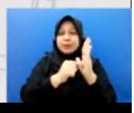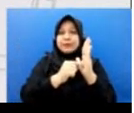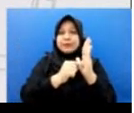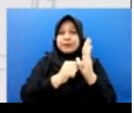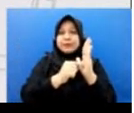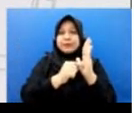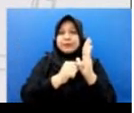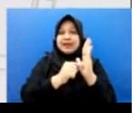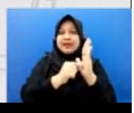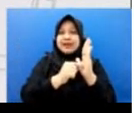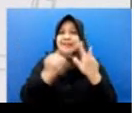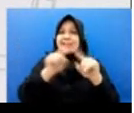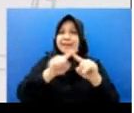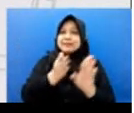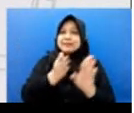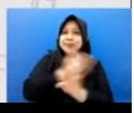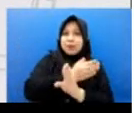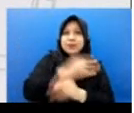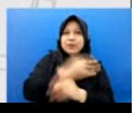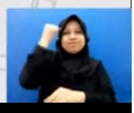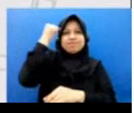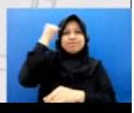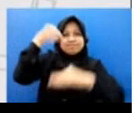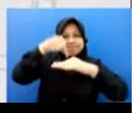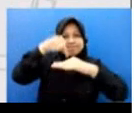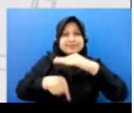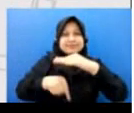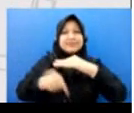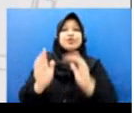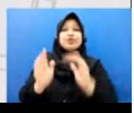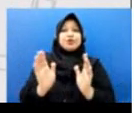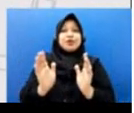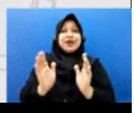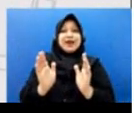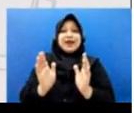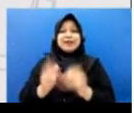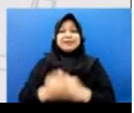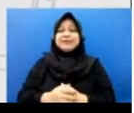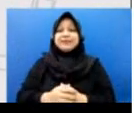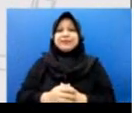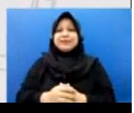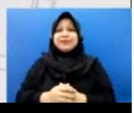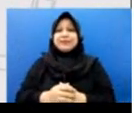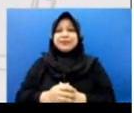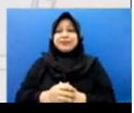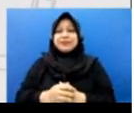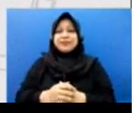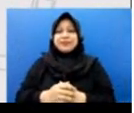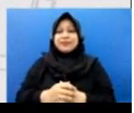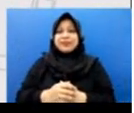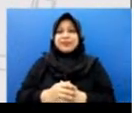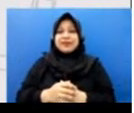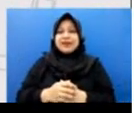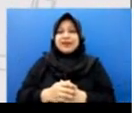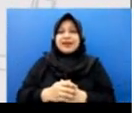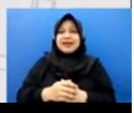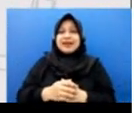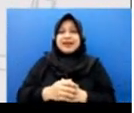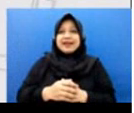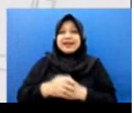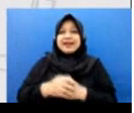penuh berpikir kritis, maksud saya. Okay. Dan megafon yang digambar ini